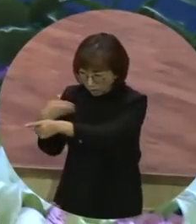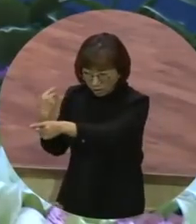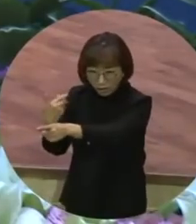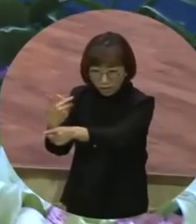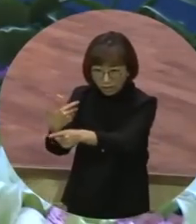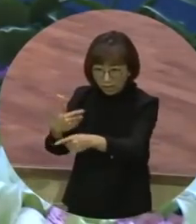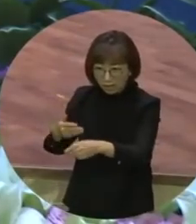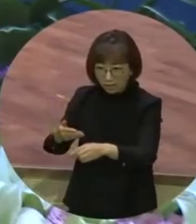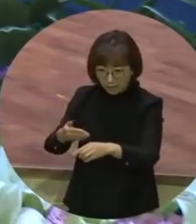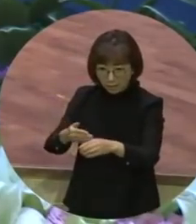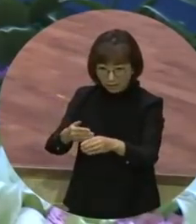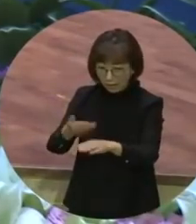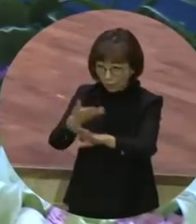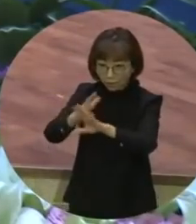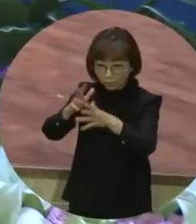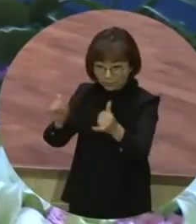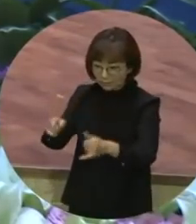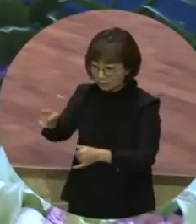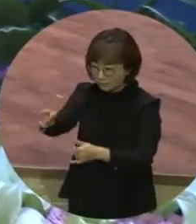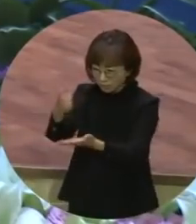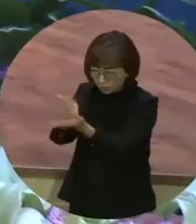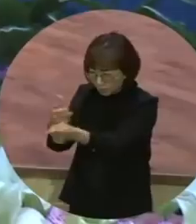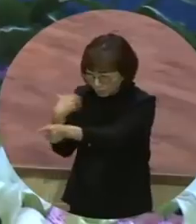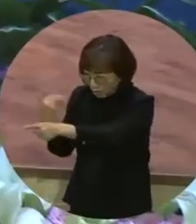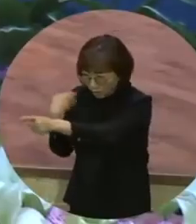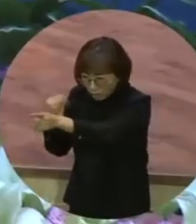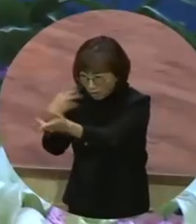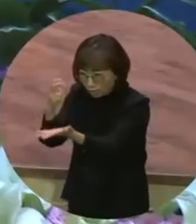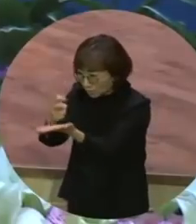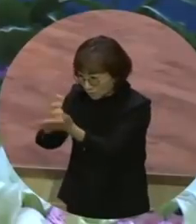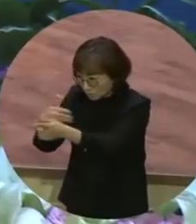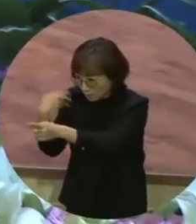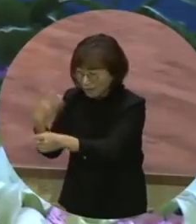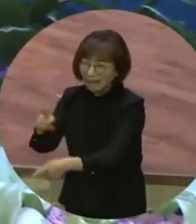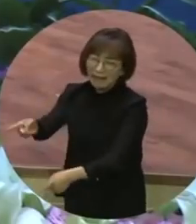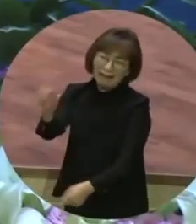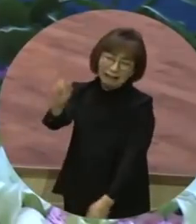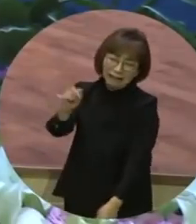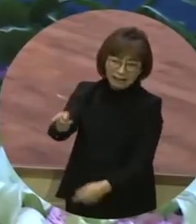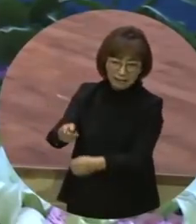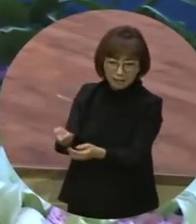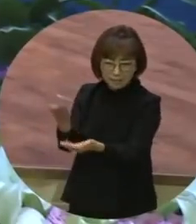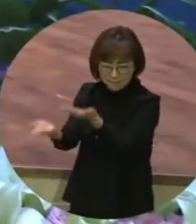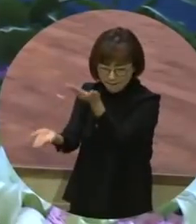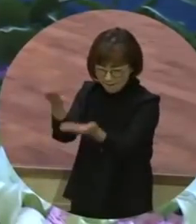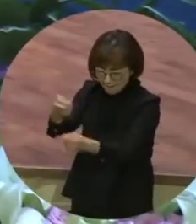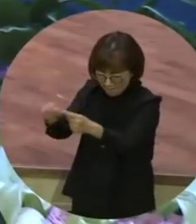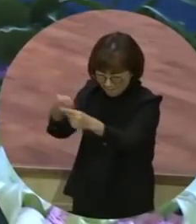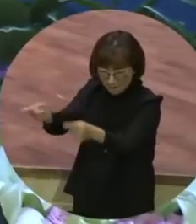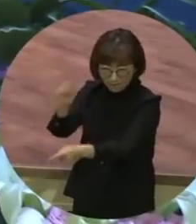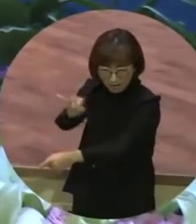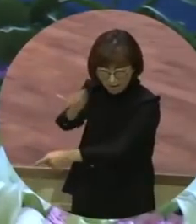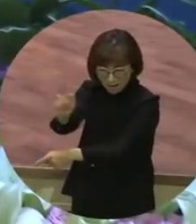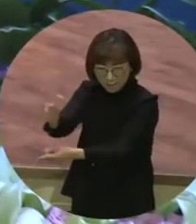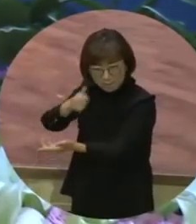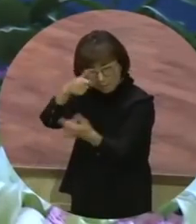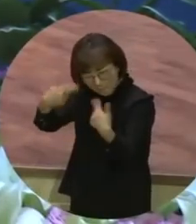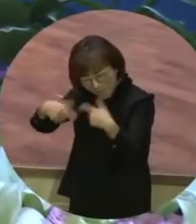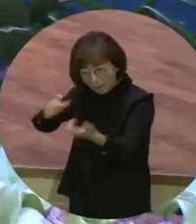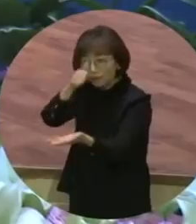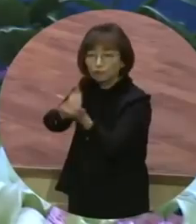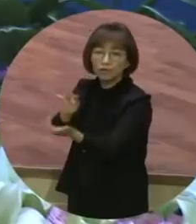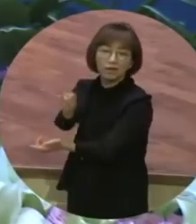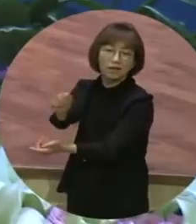이방인들을 용납하지를 못했어요. 계속 비난 비판했어요. 결과적으로는 판단과 정결을